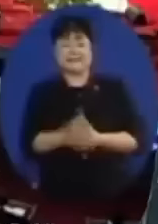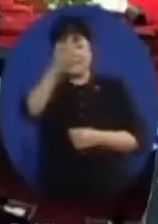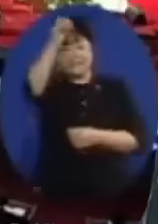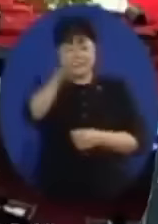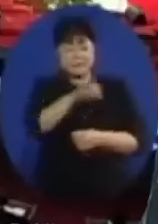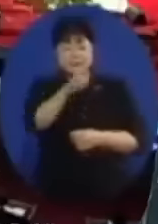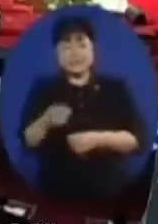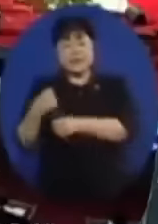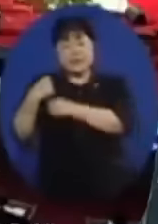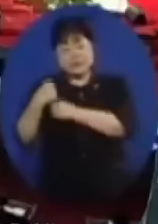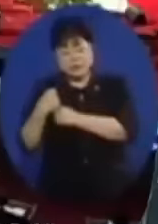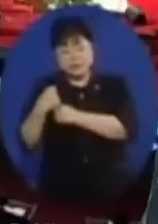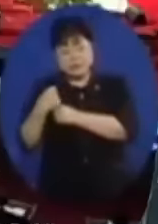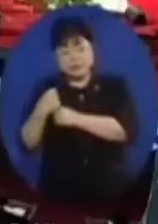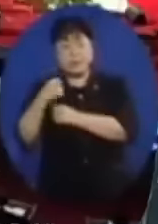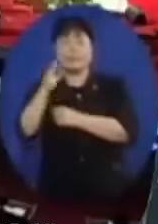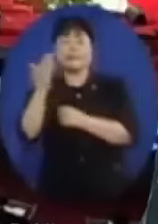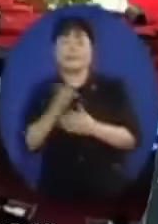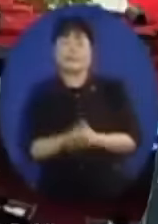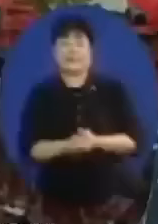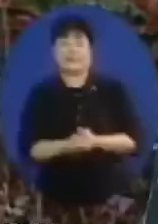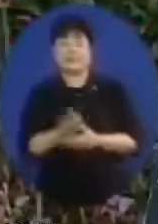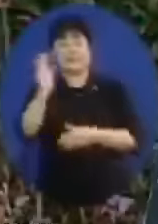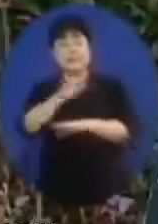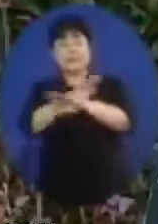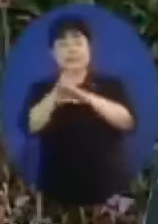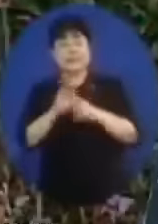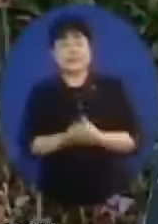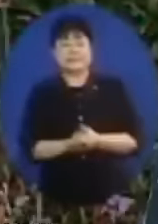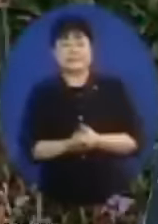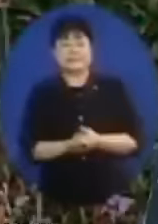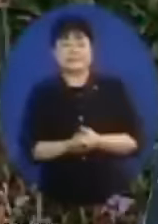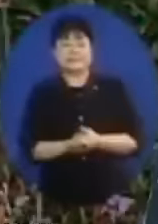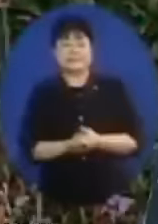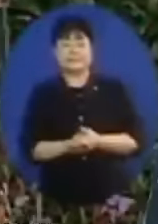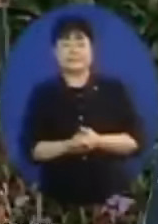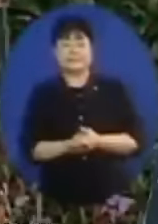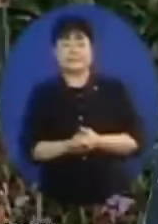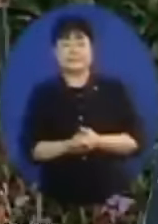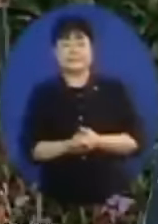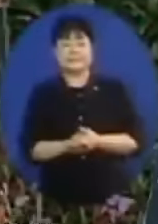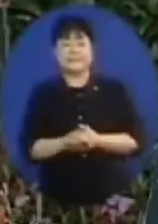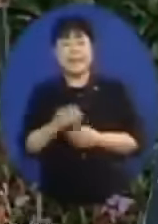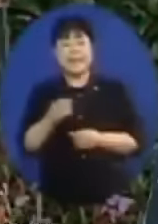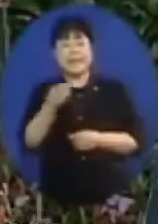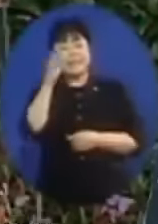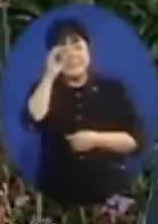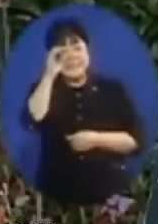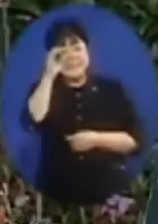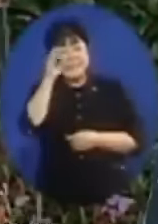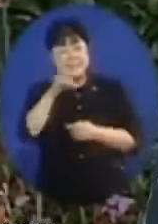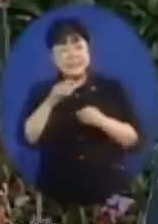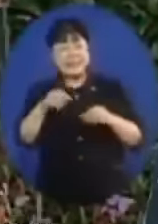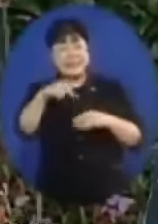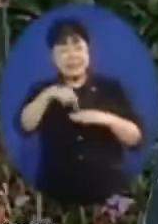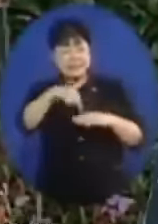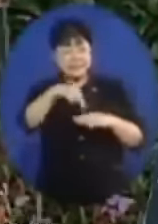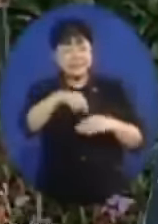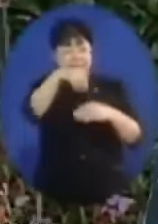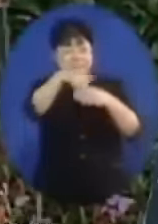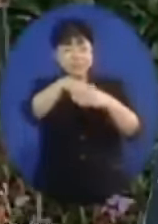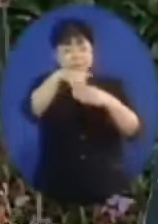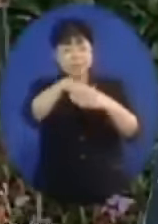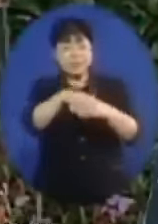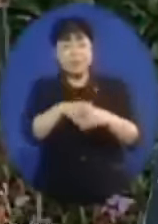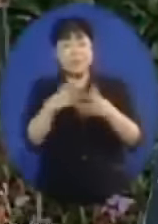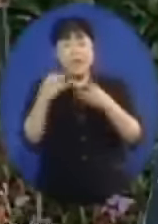십자가를 걸머쳐야만 하는 것입니다. 하늘의 밀이 땅에 떨어져 심어지면 많은 열매를